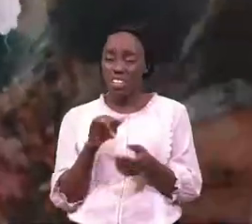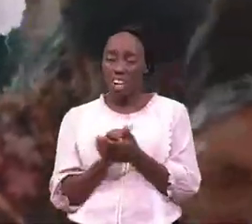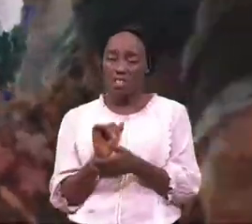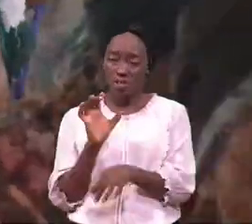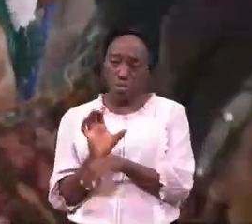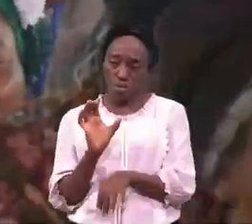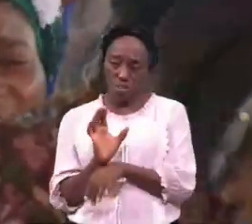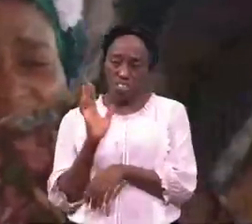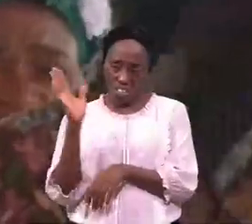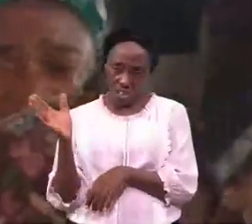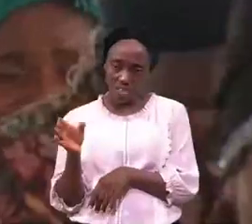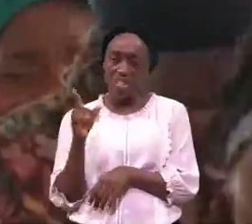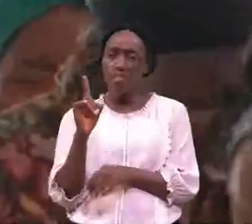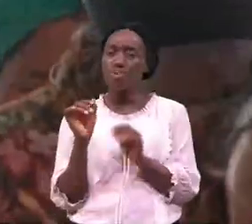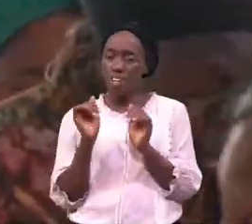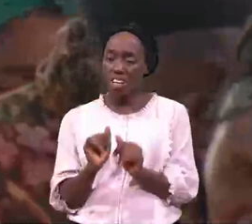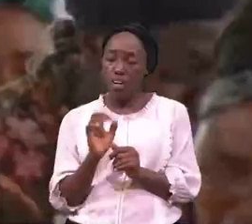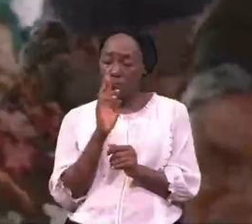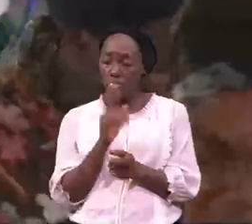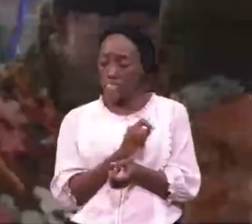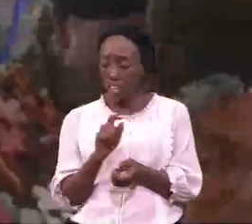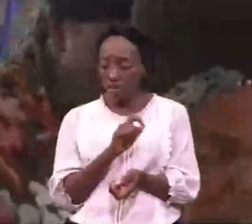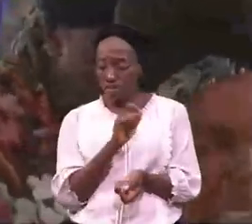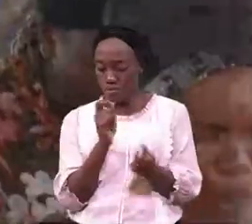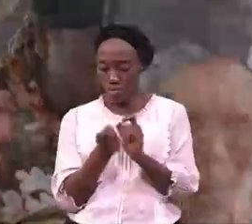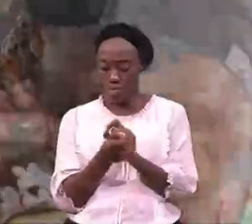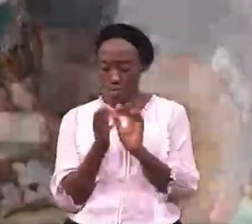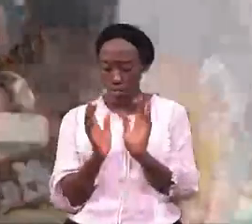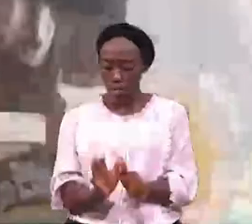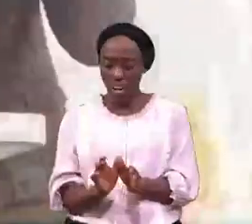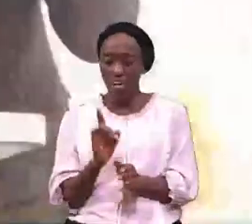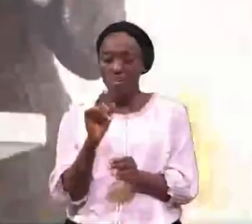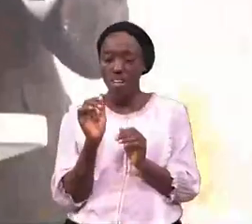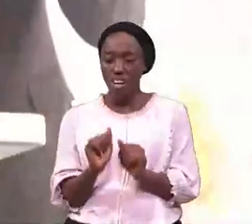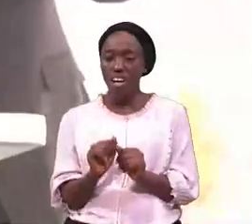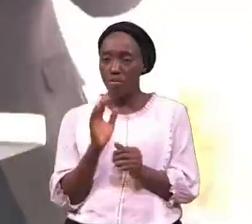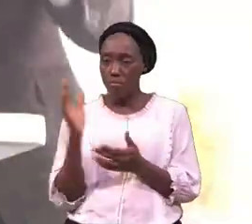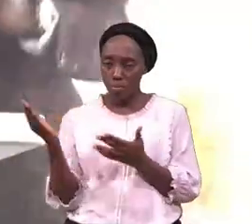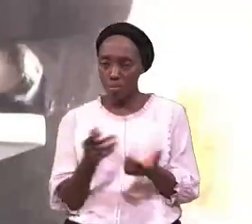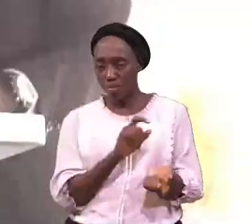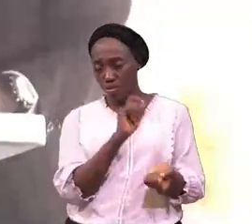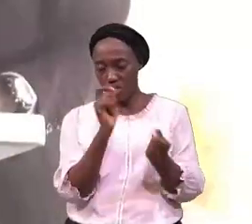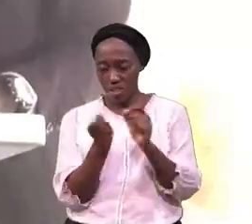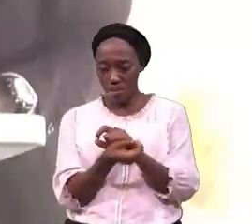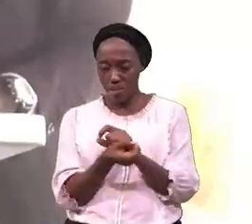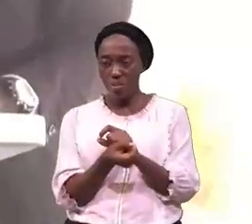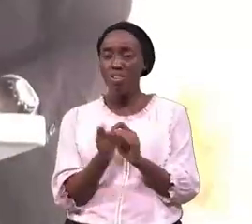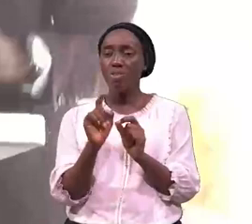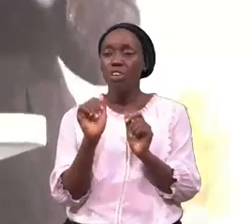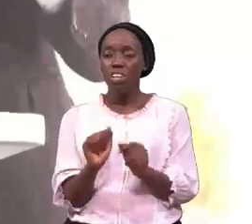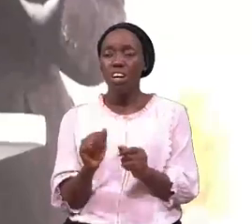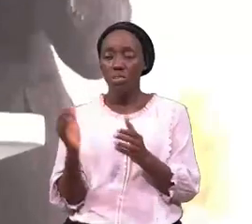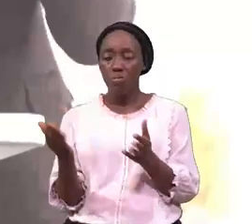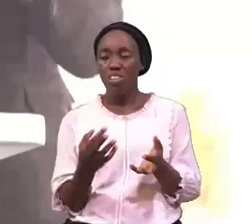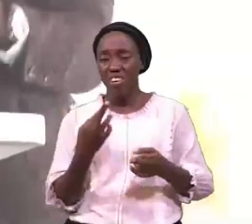dénomination. Tu peux être un transformateur. Tu peux apporter la transformation. Tu peux apporter